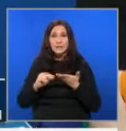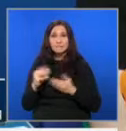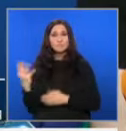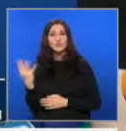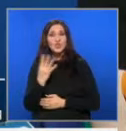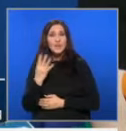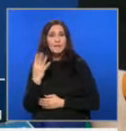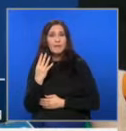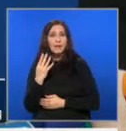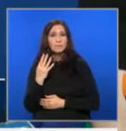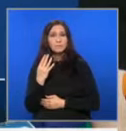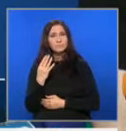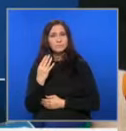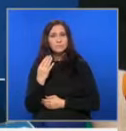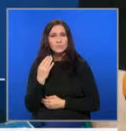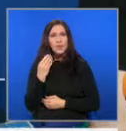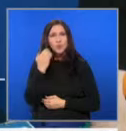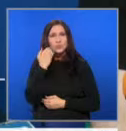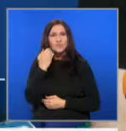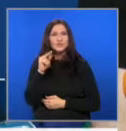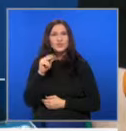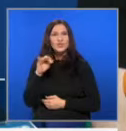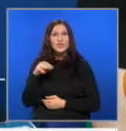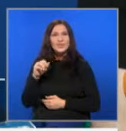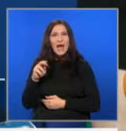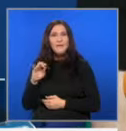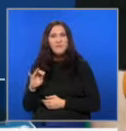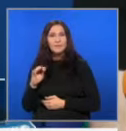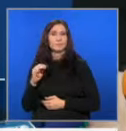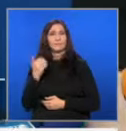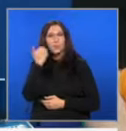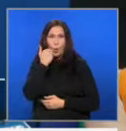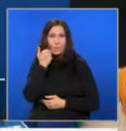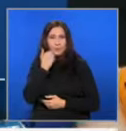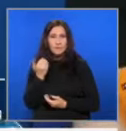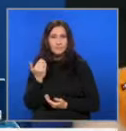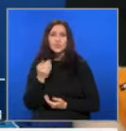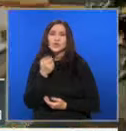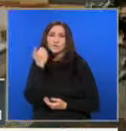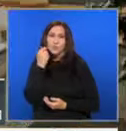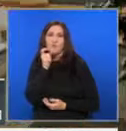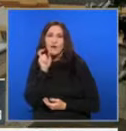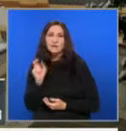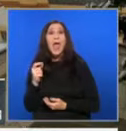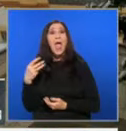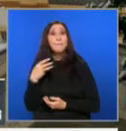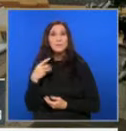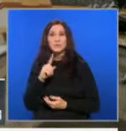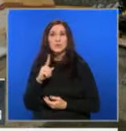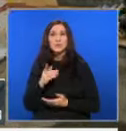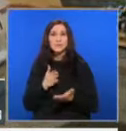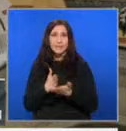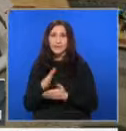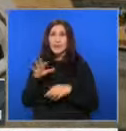Четирите читави, ще употребя този израз, епископа, не са сред доста избираемите.